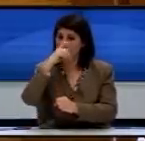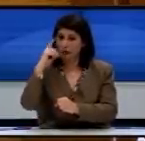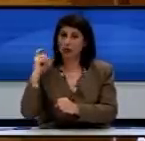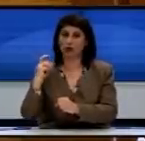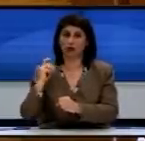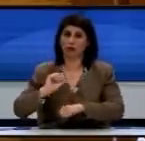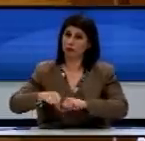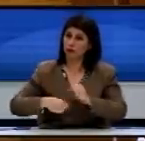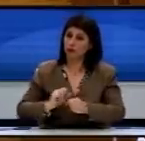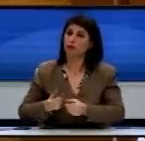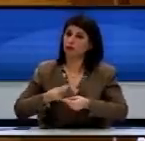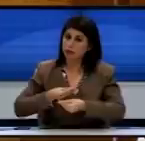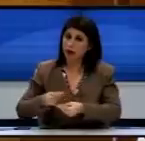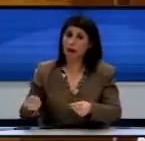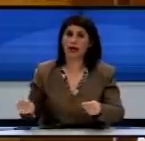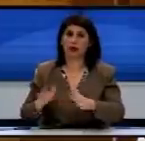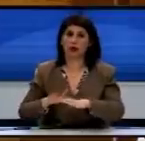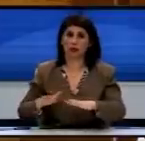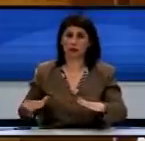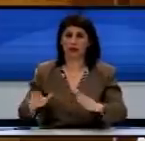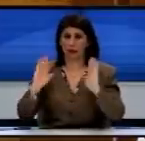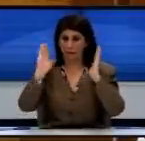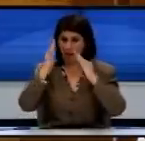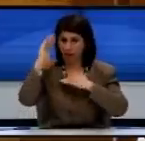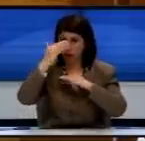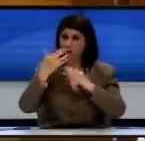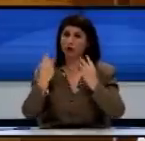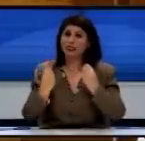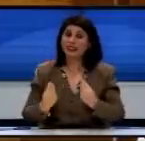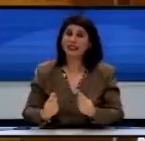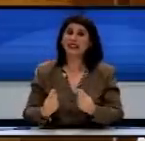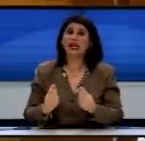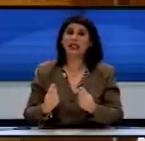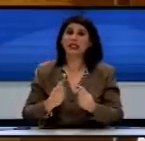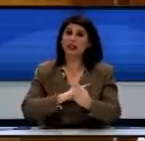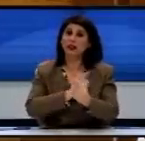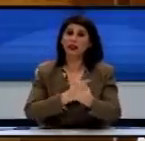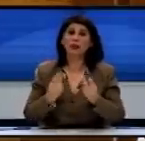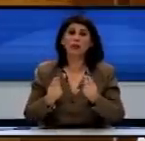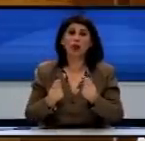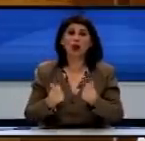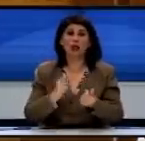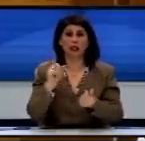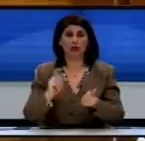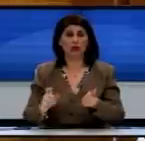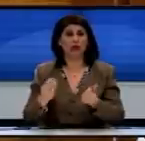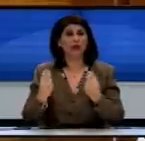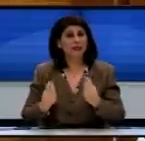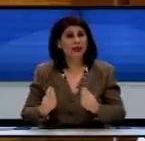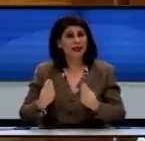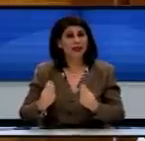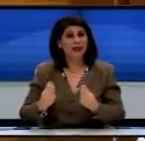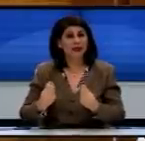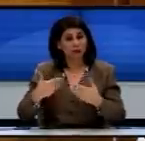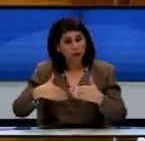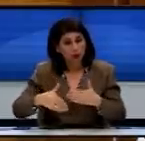προσπάθεια να παρέχουν στα παιδιά με αυτισμό την καλύτερη δυνατή ποιότητα ζωής και τις καλύτερες